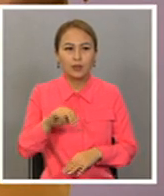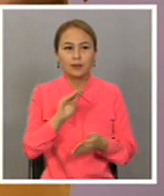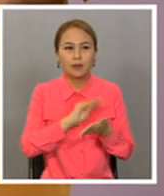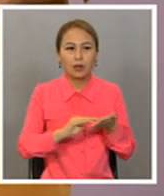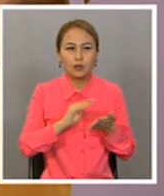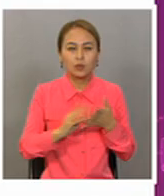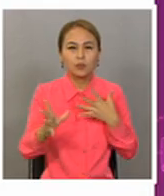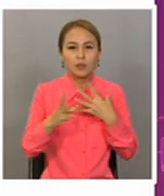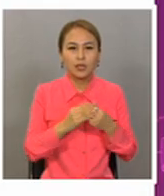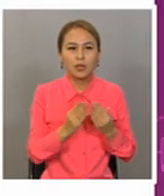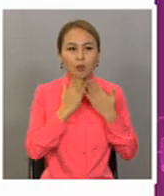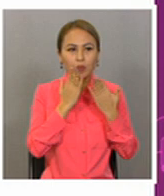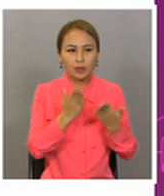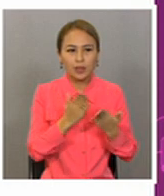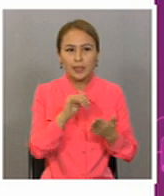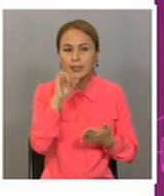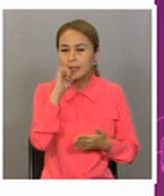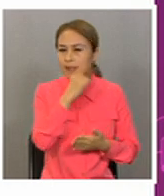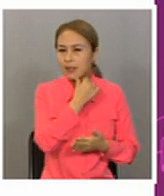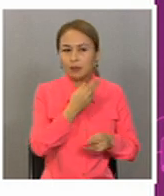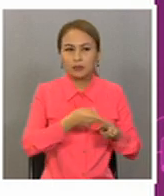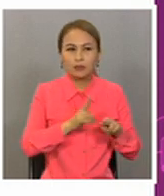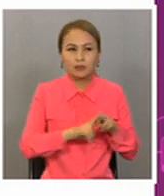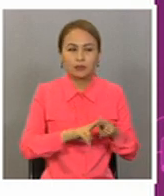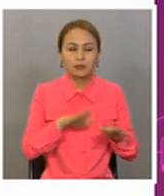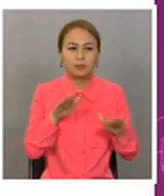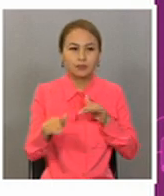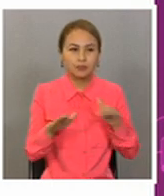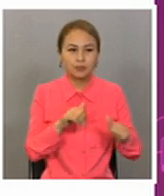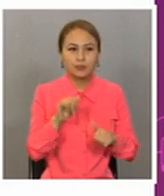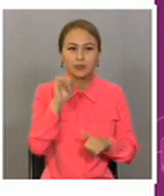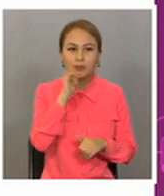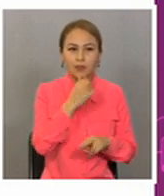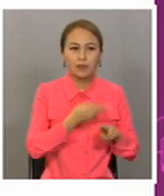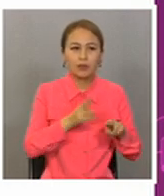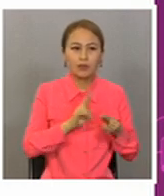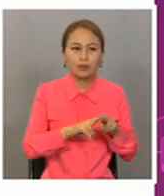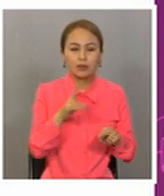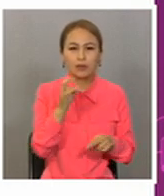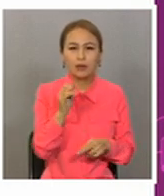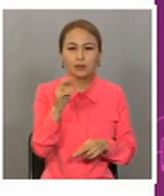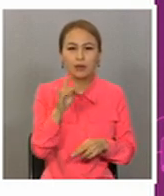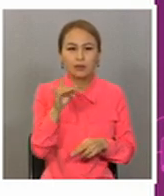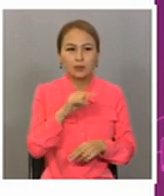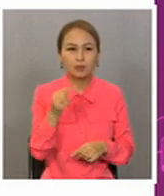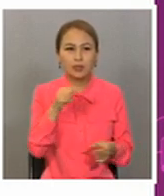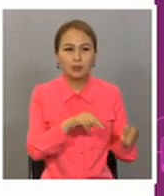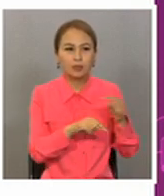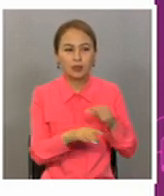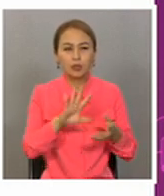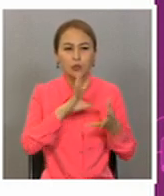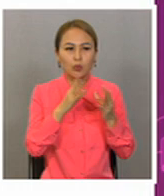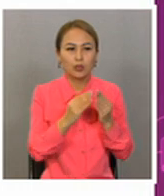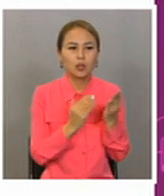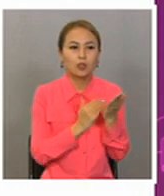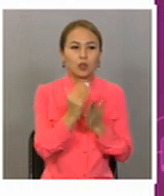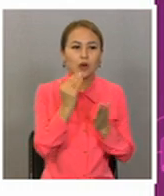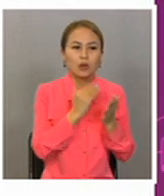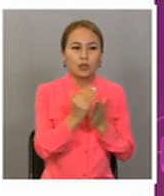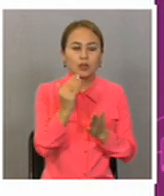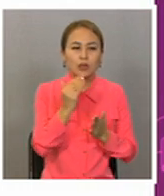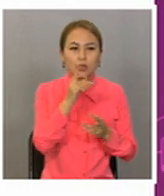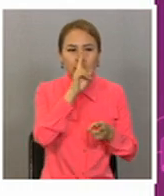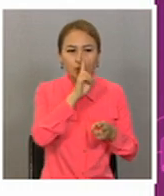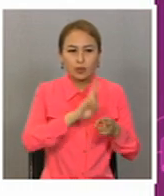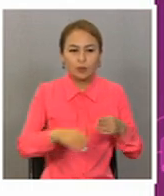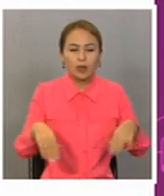бірге оқиық. Еріншектен салақтық, салақтықтан надандық. Бірінен бірі туады.